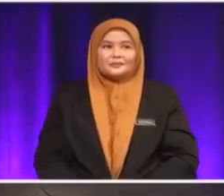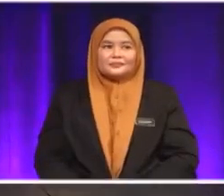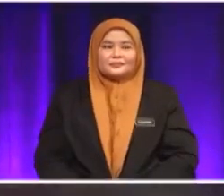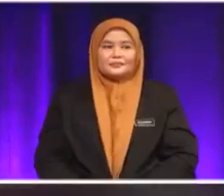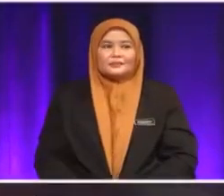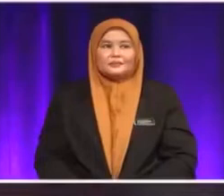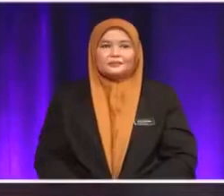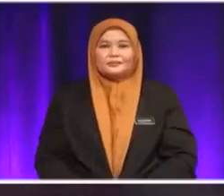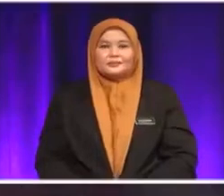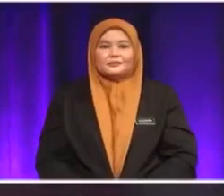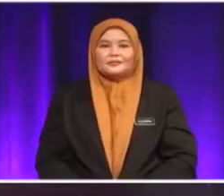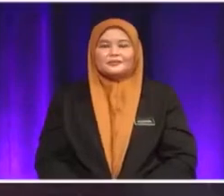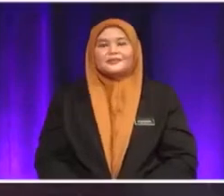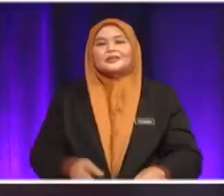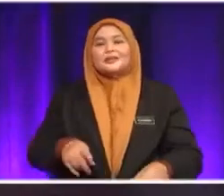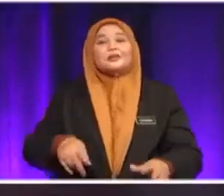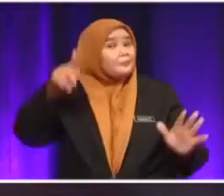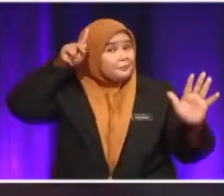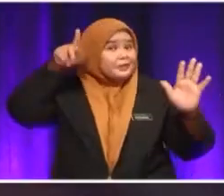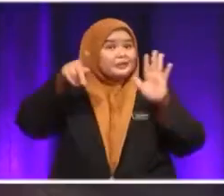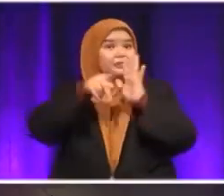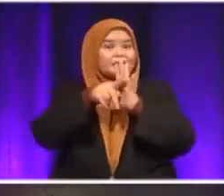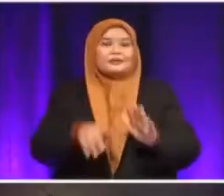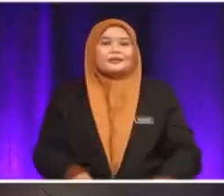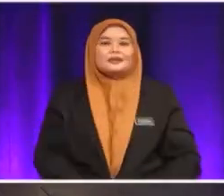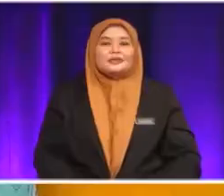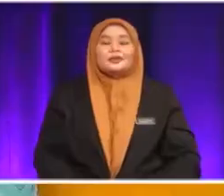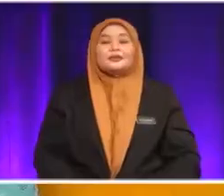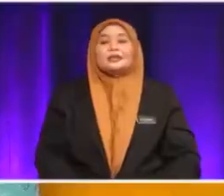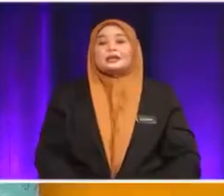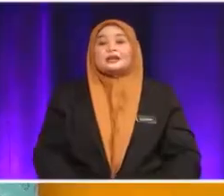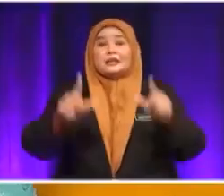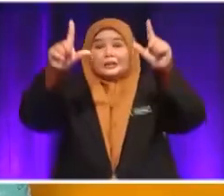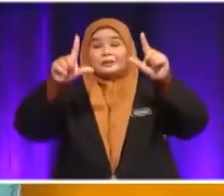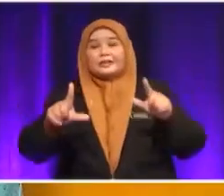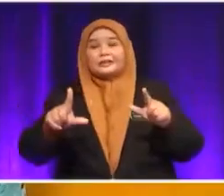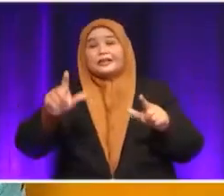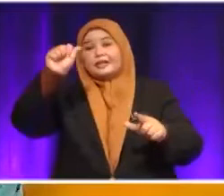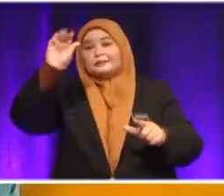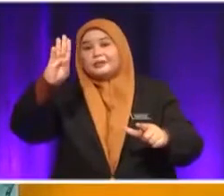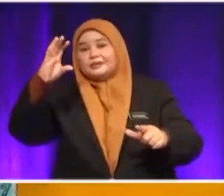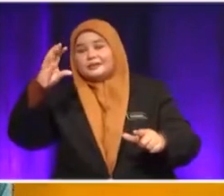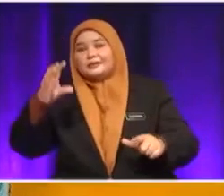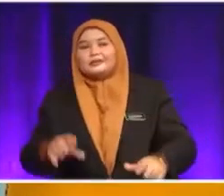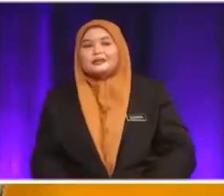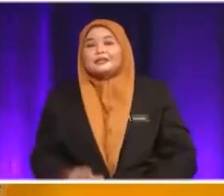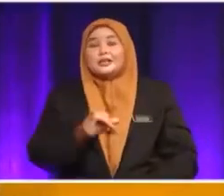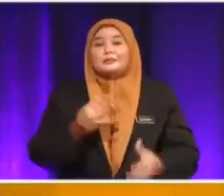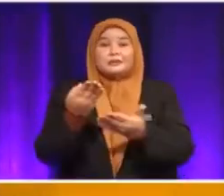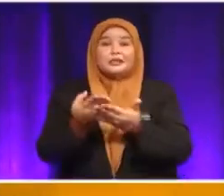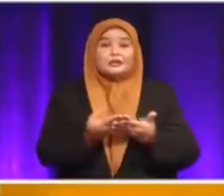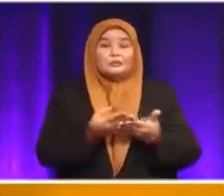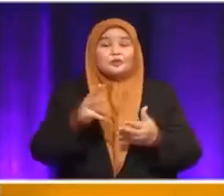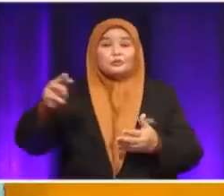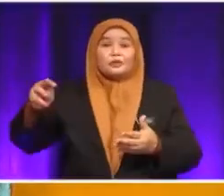Oke ini merupakan dengan abcd Oke saya minta murid-murid atas